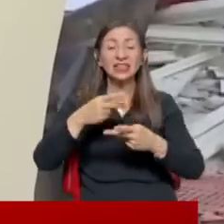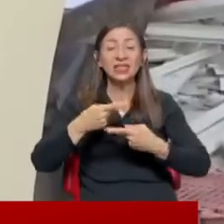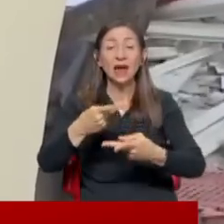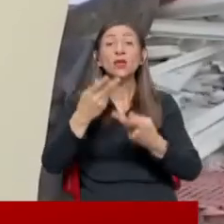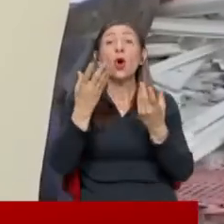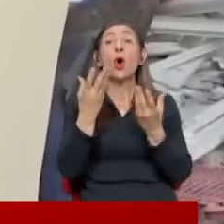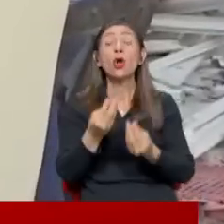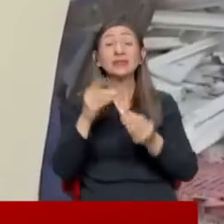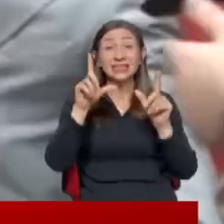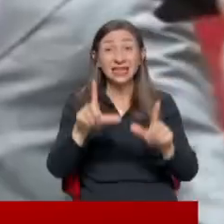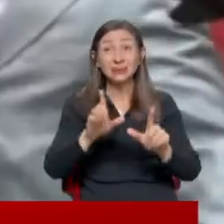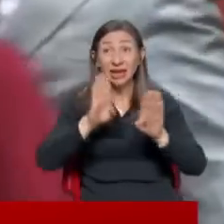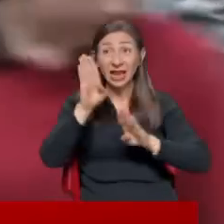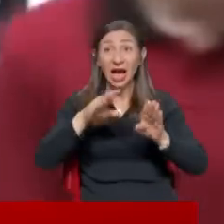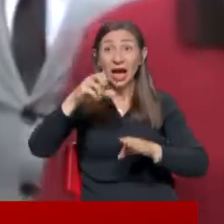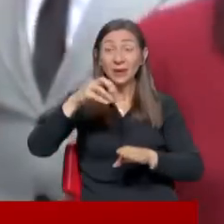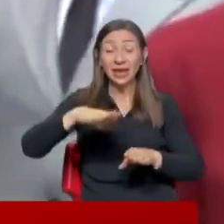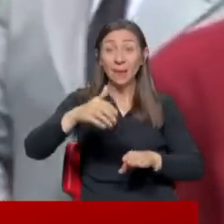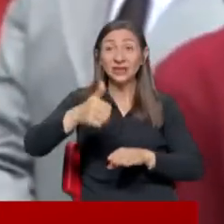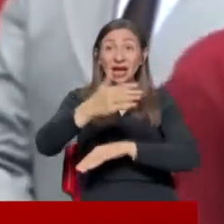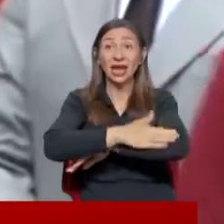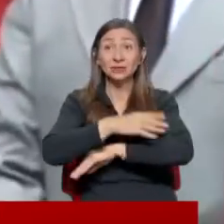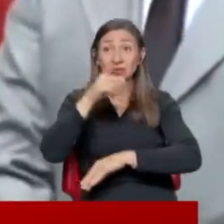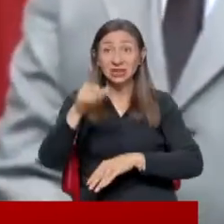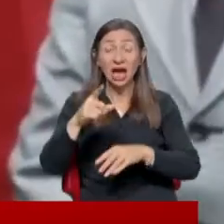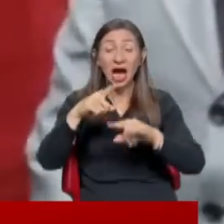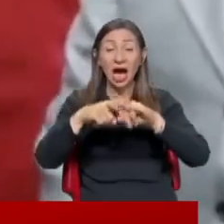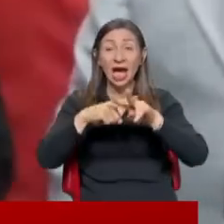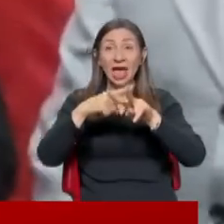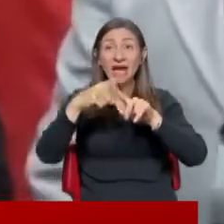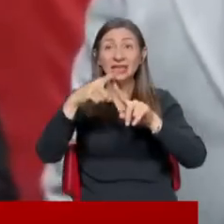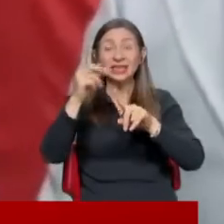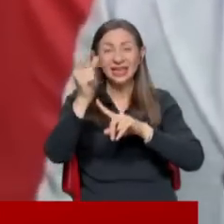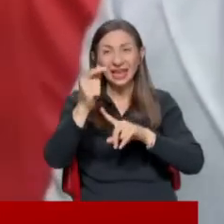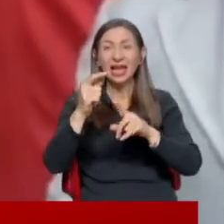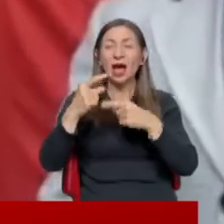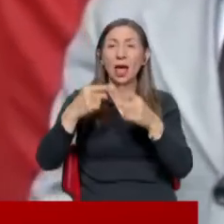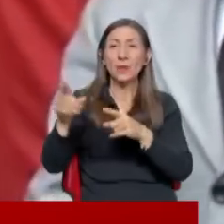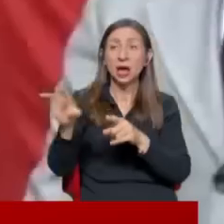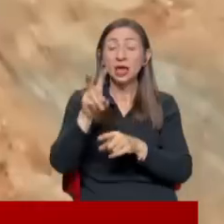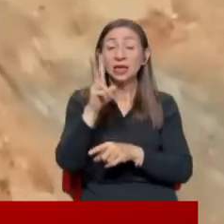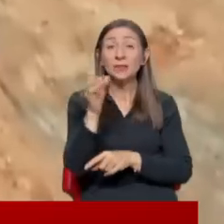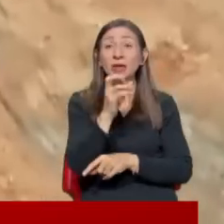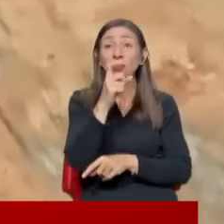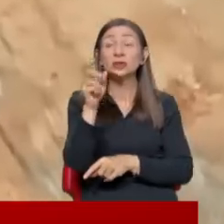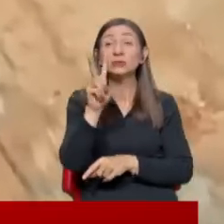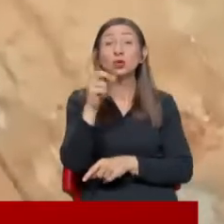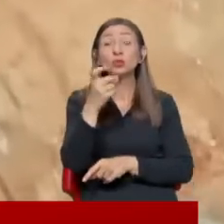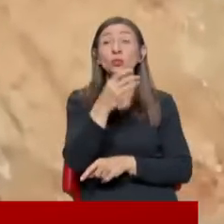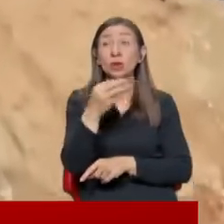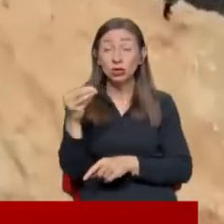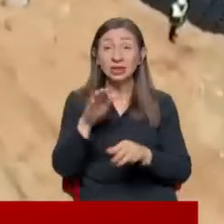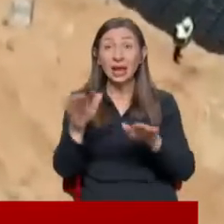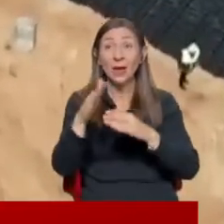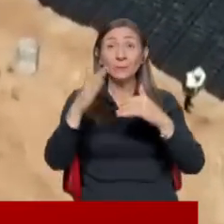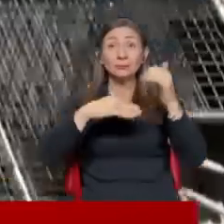usulüyle gerçekleştirilen ihaleyi AK Parti Genel Başkan Yardımcısı Hayati Yazıcı'nın dünürü aldı. 2 milyar 929 milyon liralık